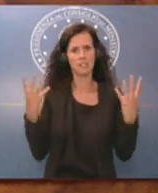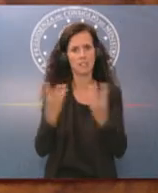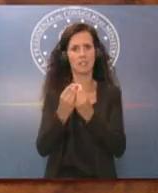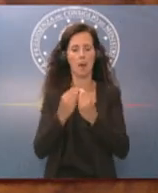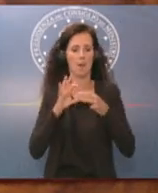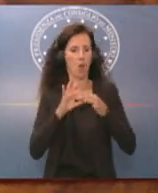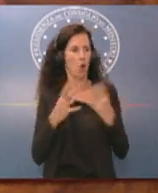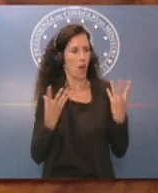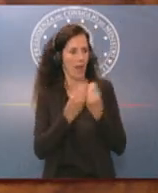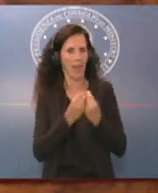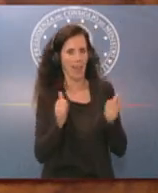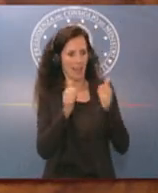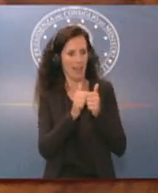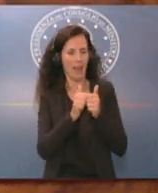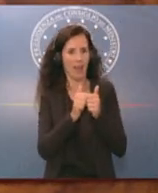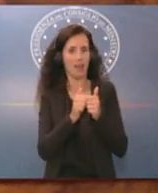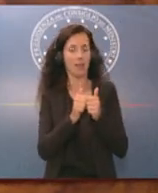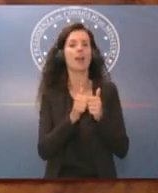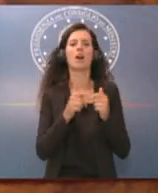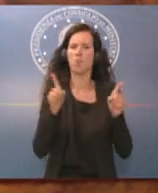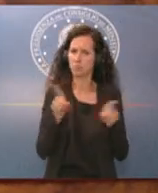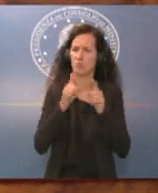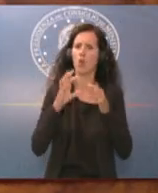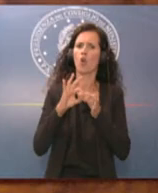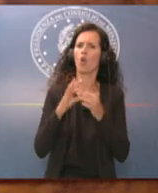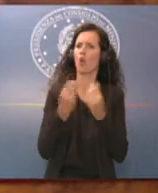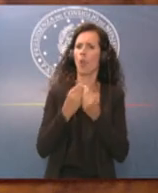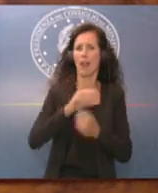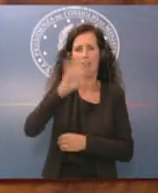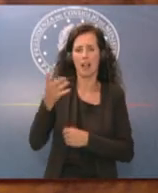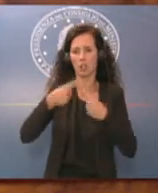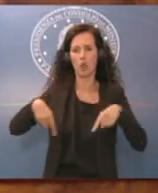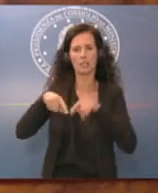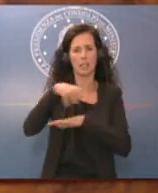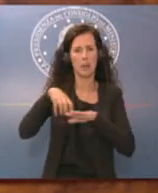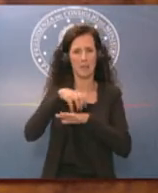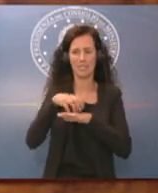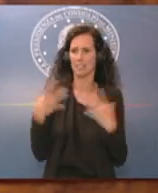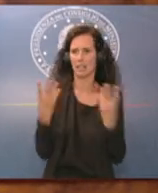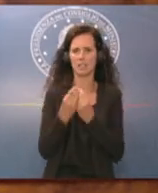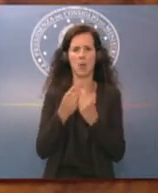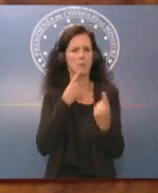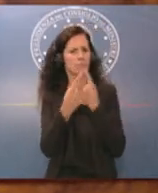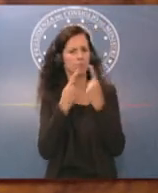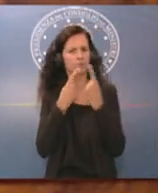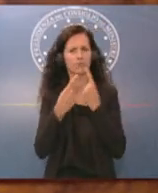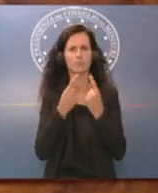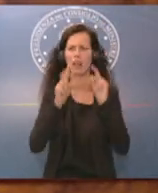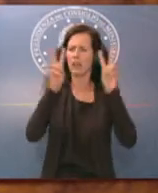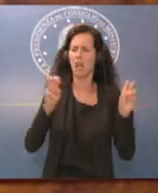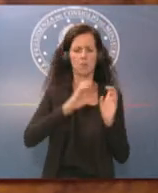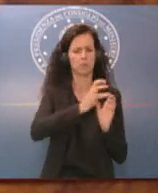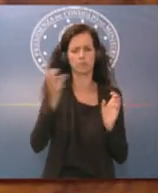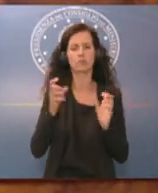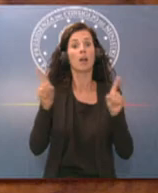altro collega, come hanno dimostrato anche altri colleghi del Consiglio dei Ministri, a parlare di temi fortemente trasversali, come quelli della